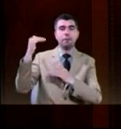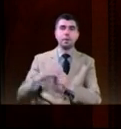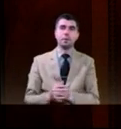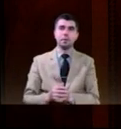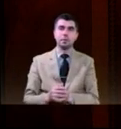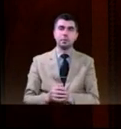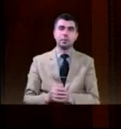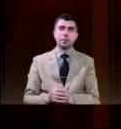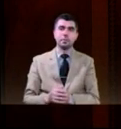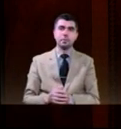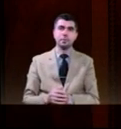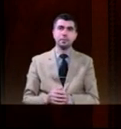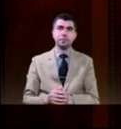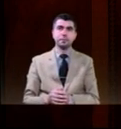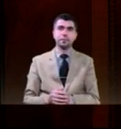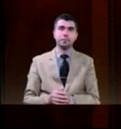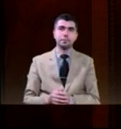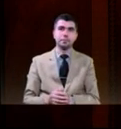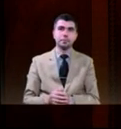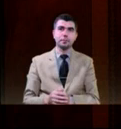والعدد اللي كيخرج كبير في كل سنة.